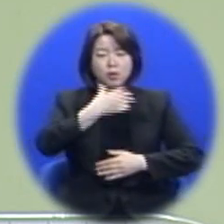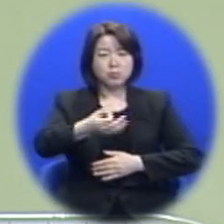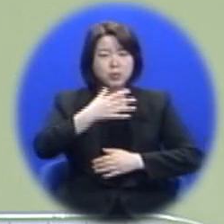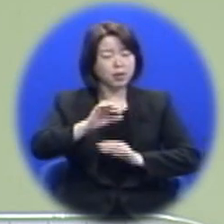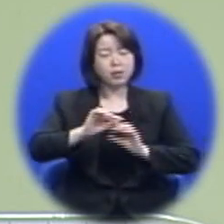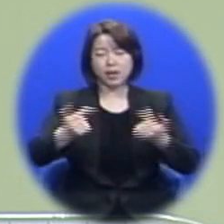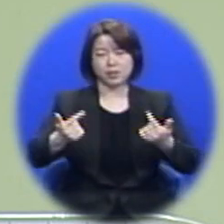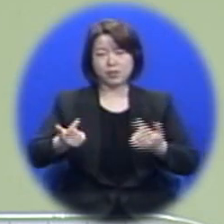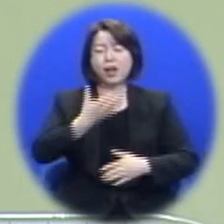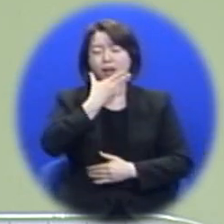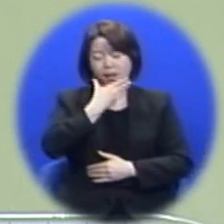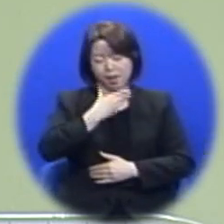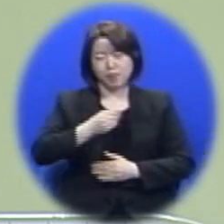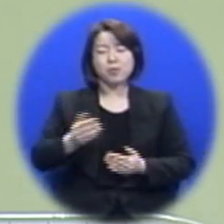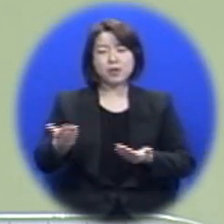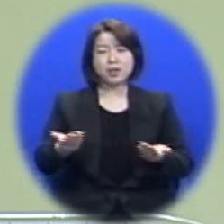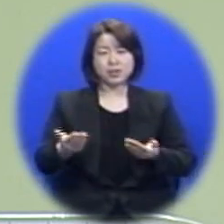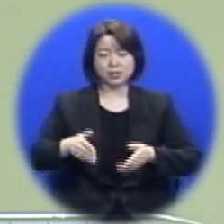길이예요